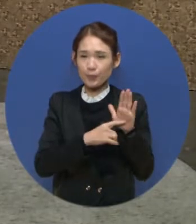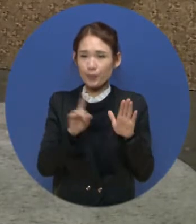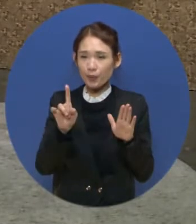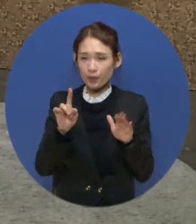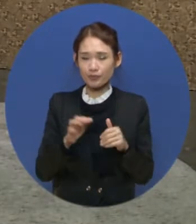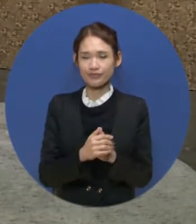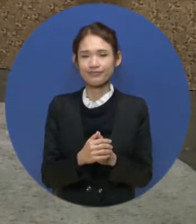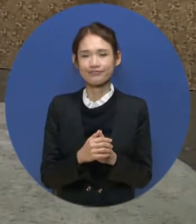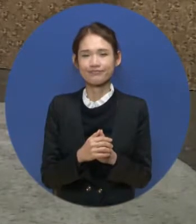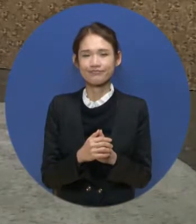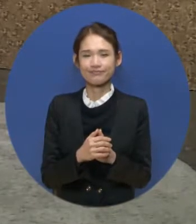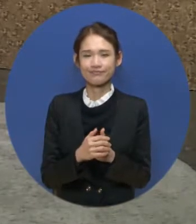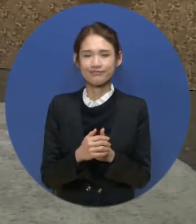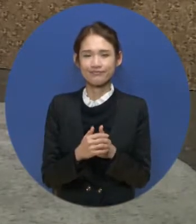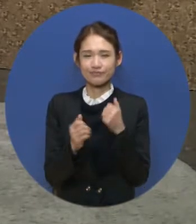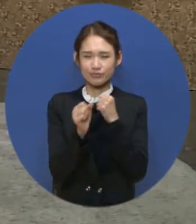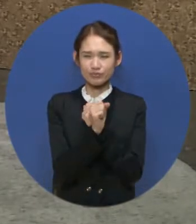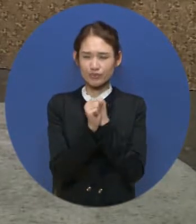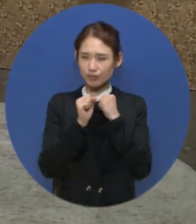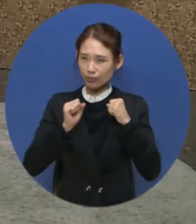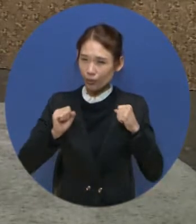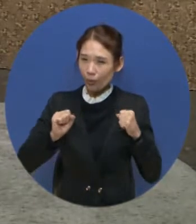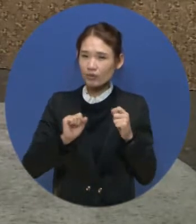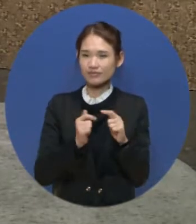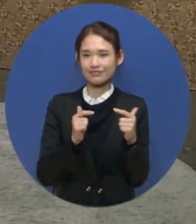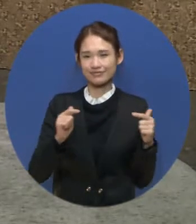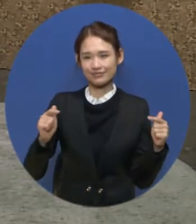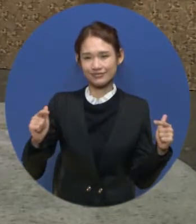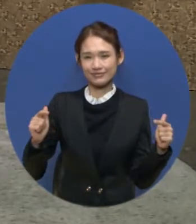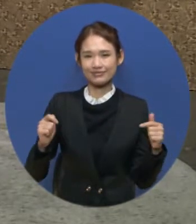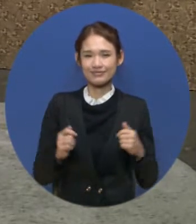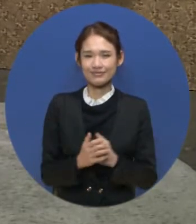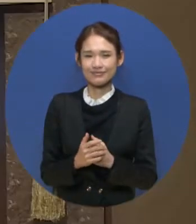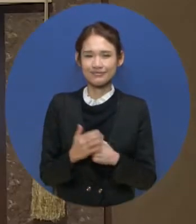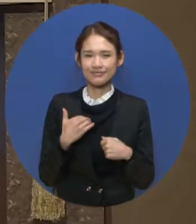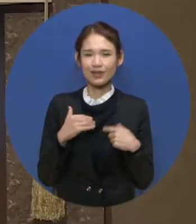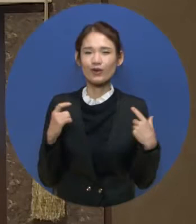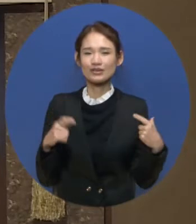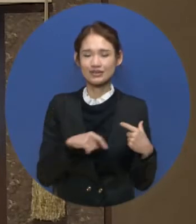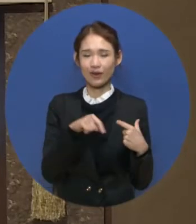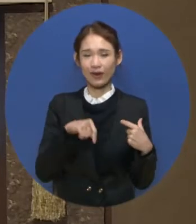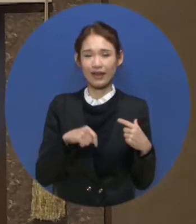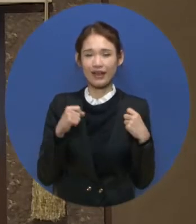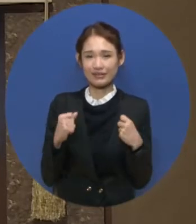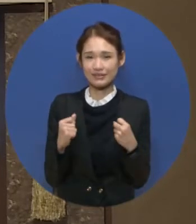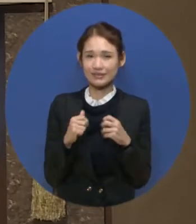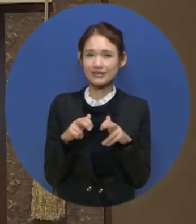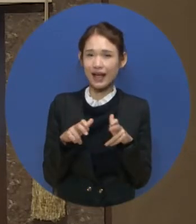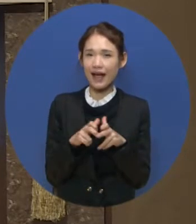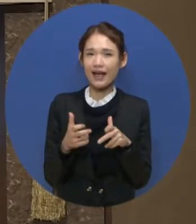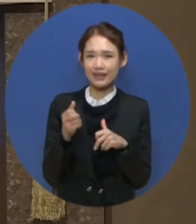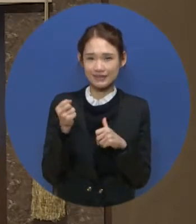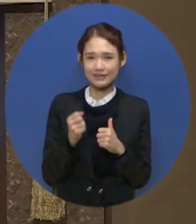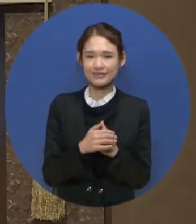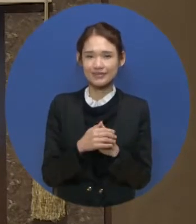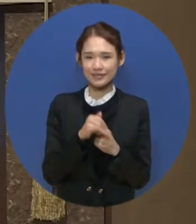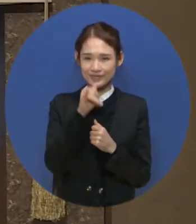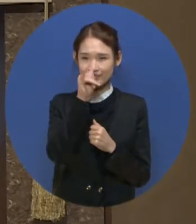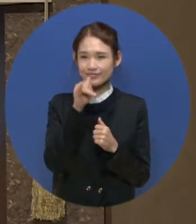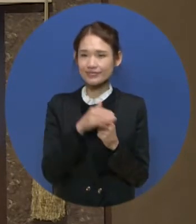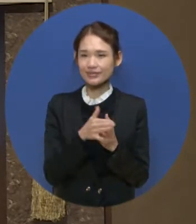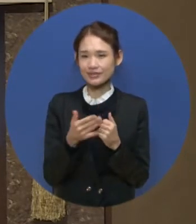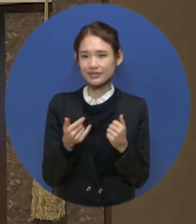네, 그런 좀 폭은 다양합니다. 저도 이제 그 지역에 계신 그런 또 장애를 갖고